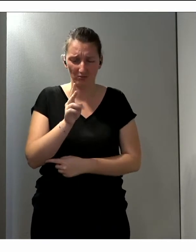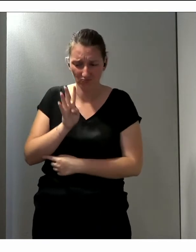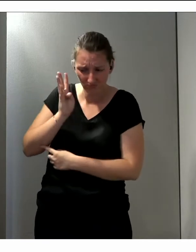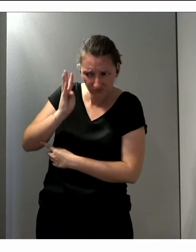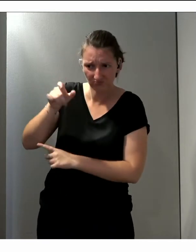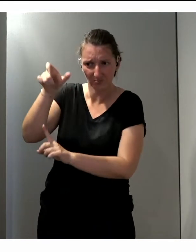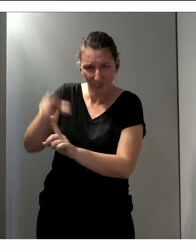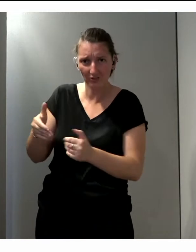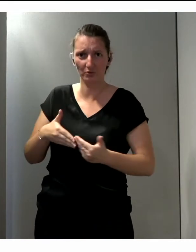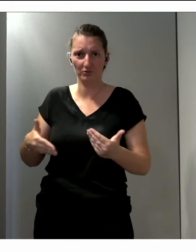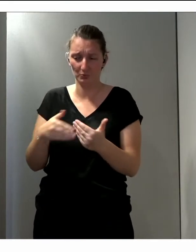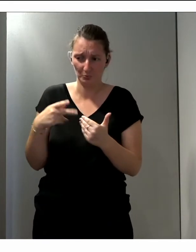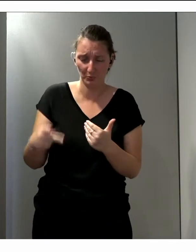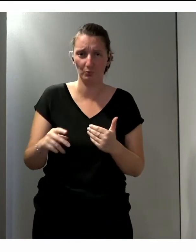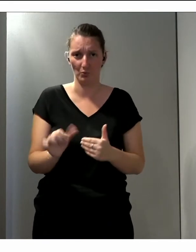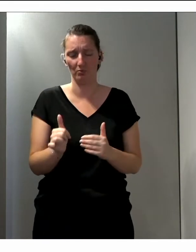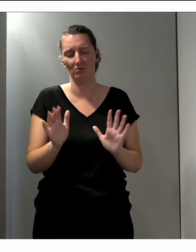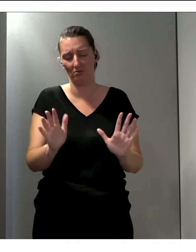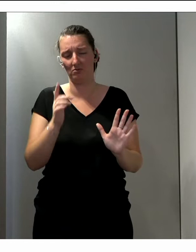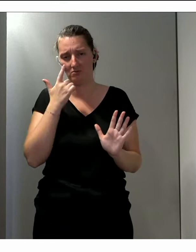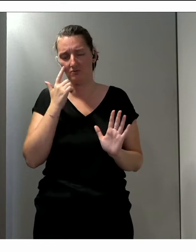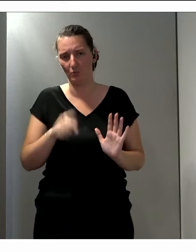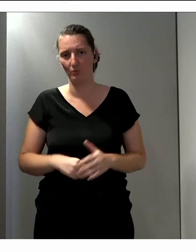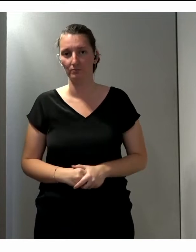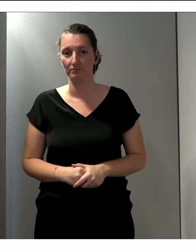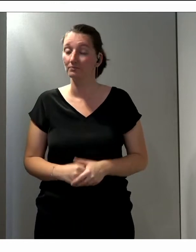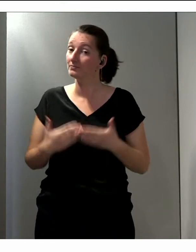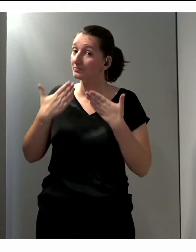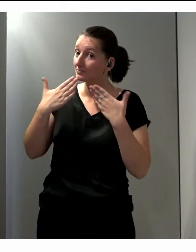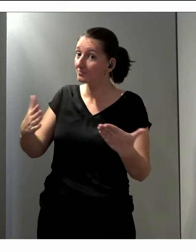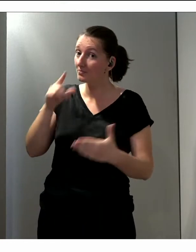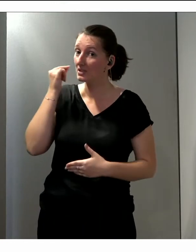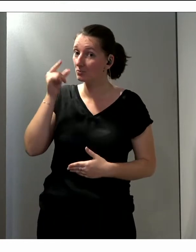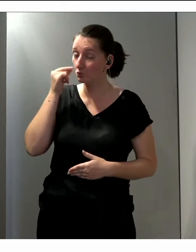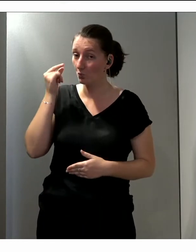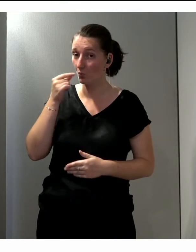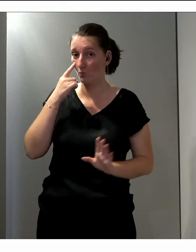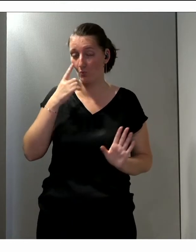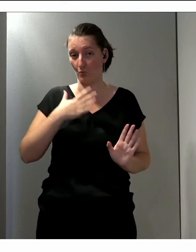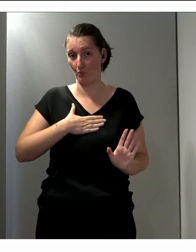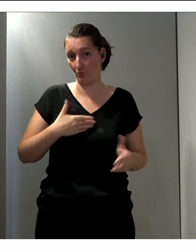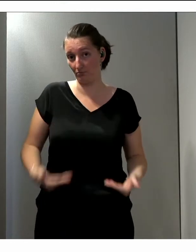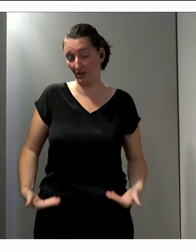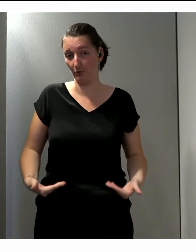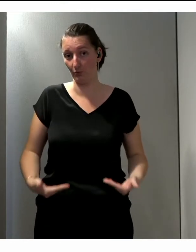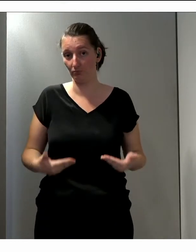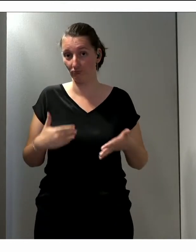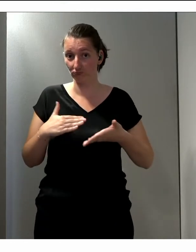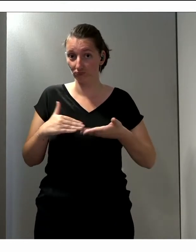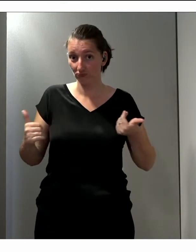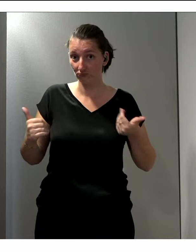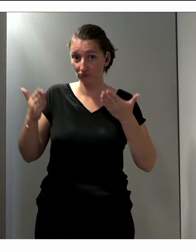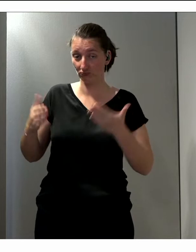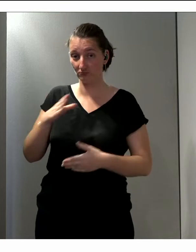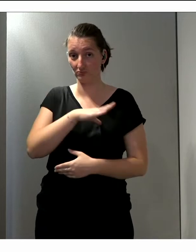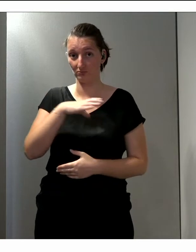personne. Voilà. Merci, Monsieur Chouchkaev. Je pense qu'il est temps maintenant de passer la parole